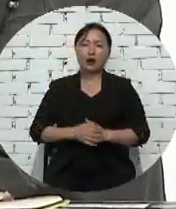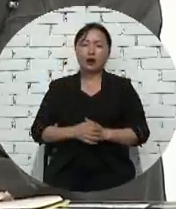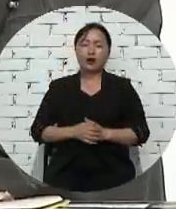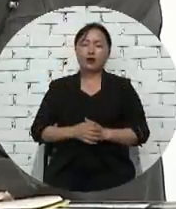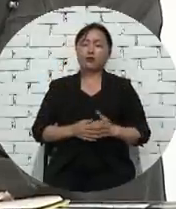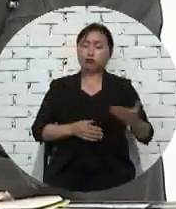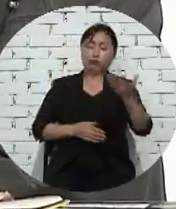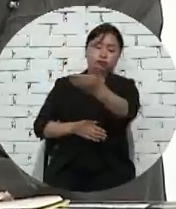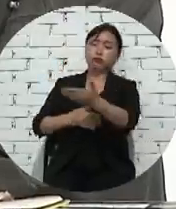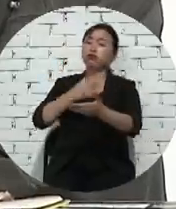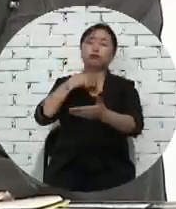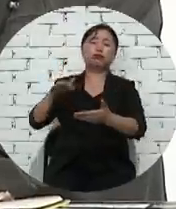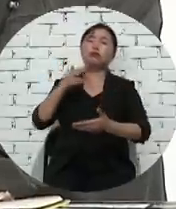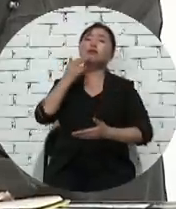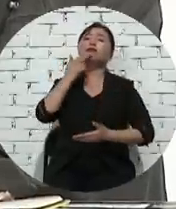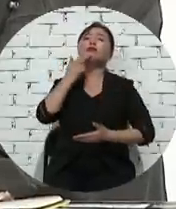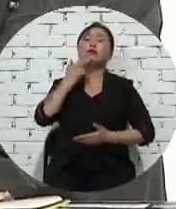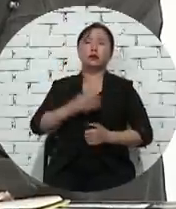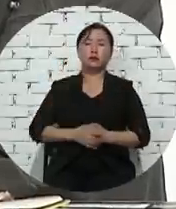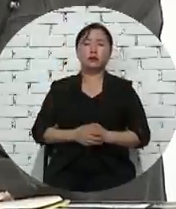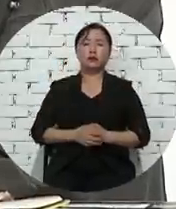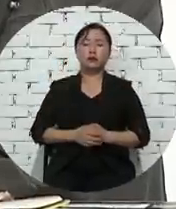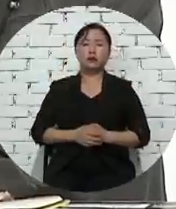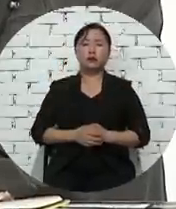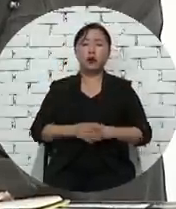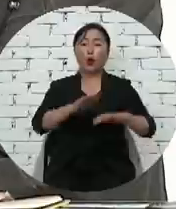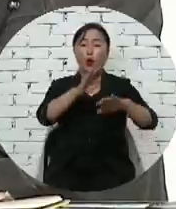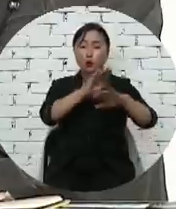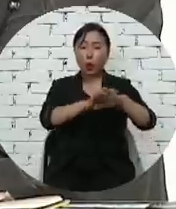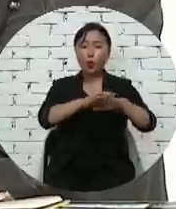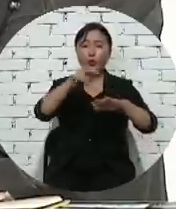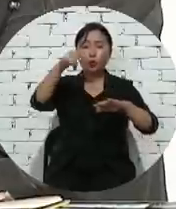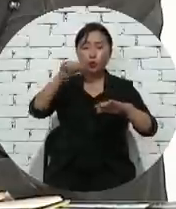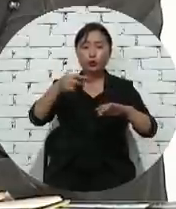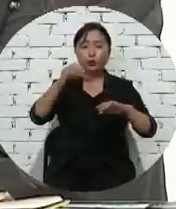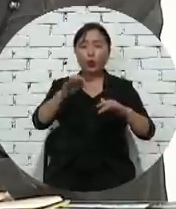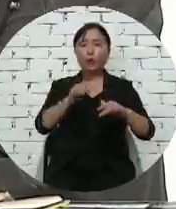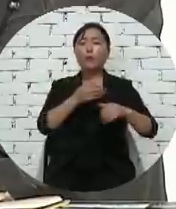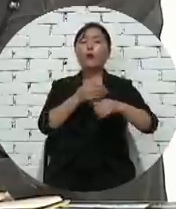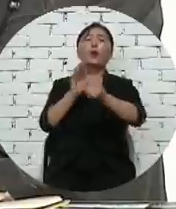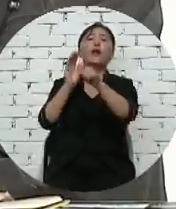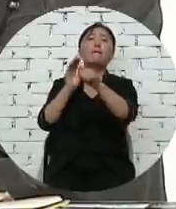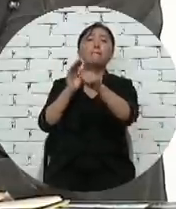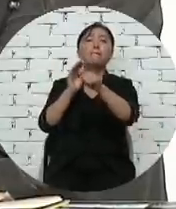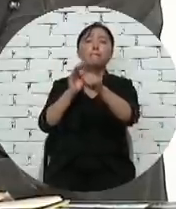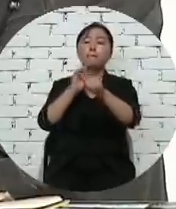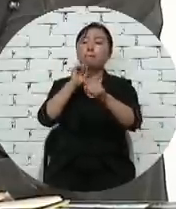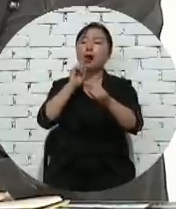없다 그러고 그러고 손준성 보냄이라고 왜 이렇게 나왔다는